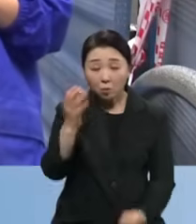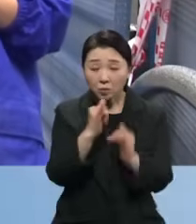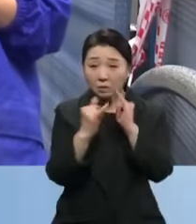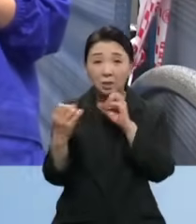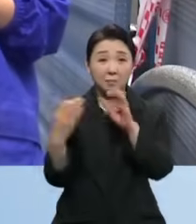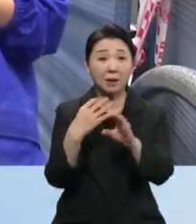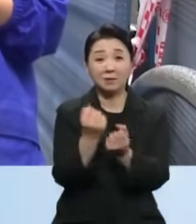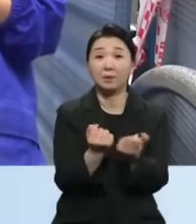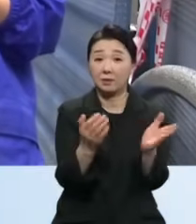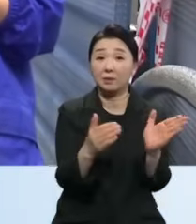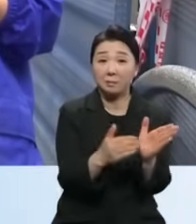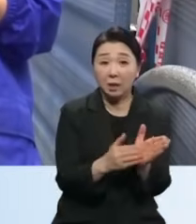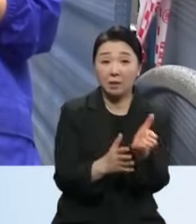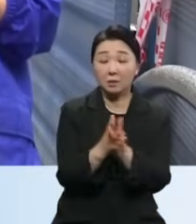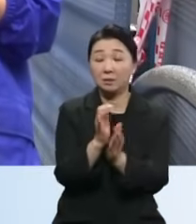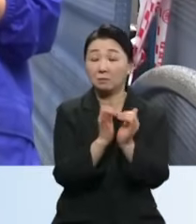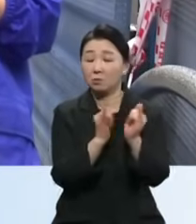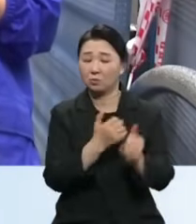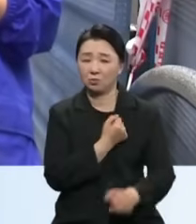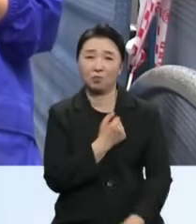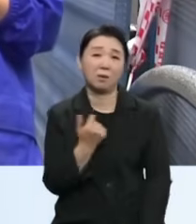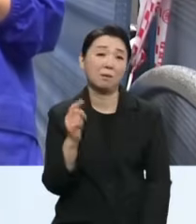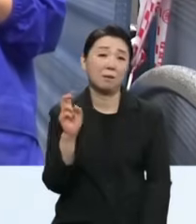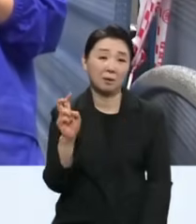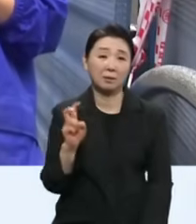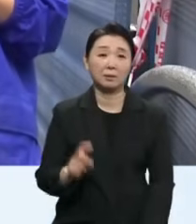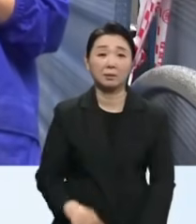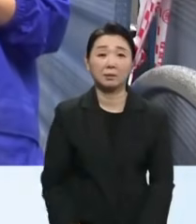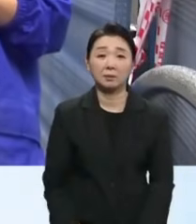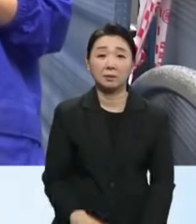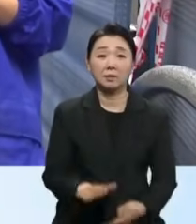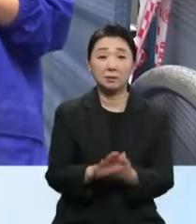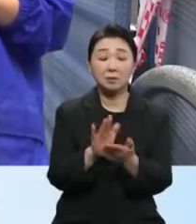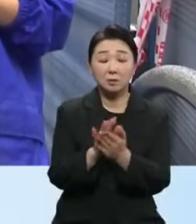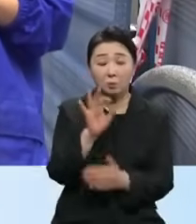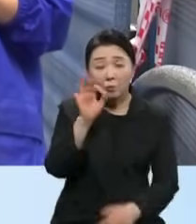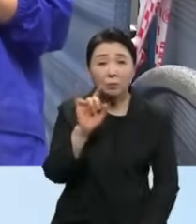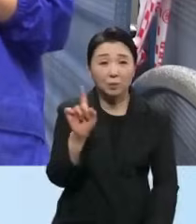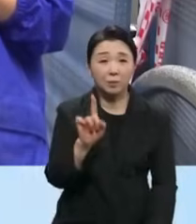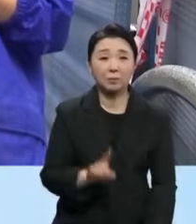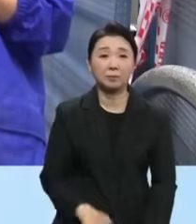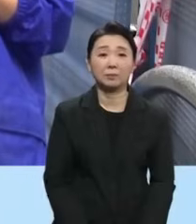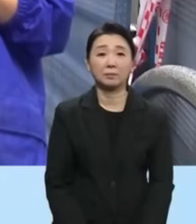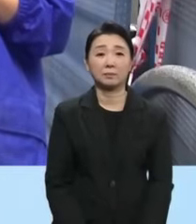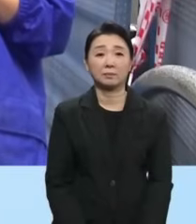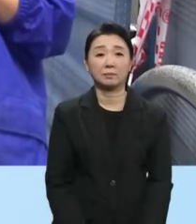방금 전해드렸는데 시민들도 충격이 컸을 것 같습니다. 직접 들어보니 좀 어떻습니까?